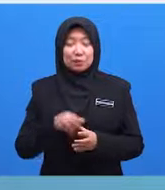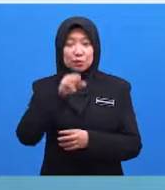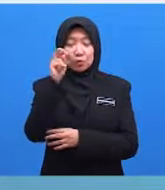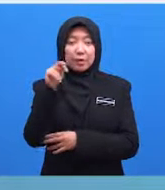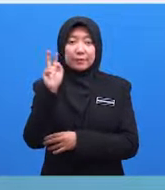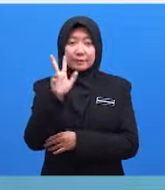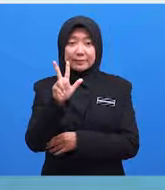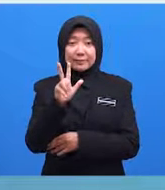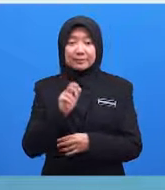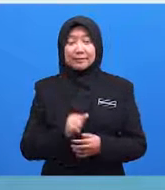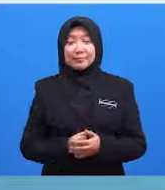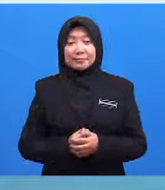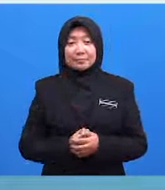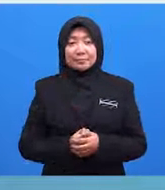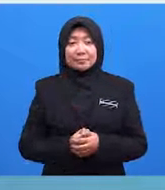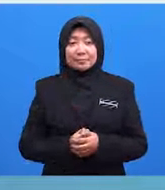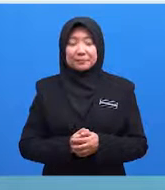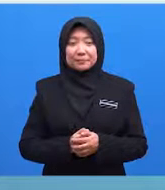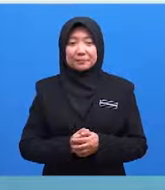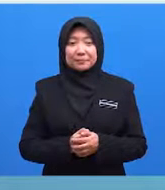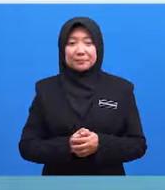Soalan ketiga,